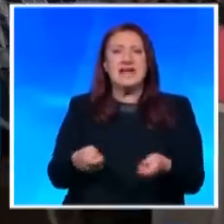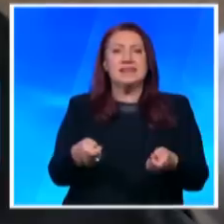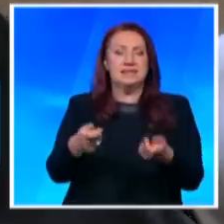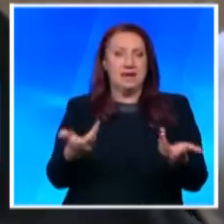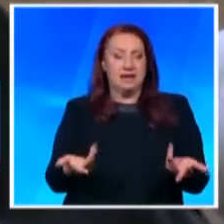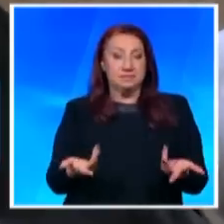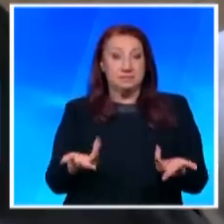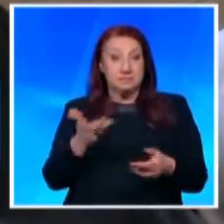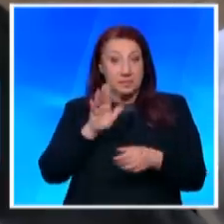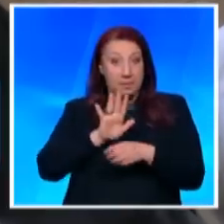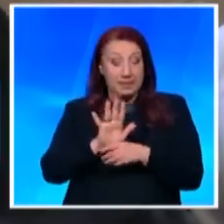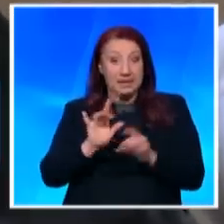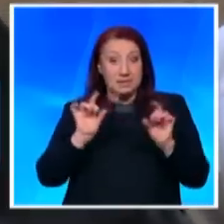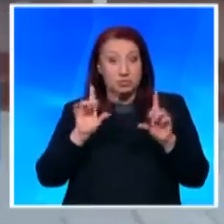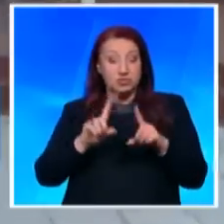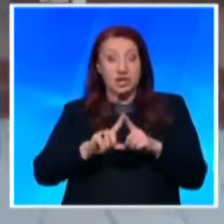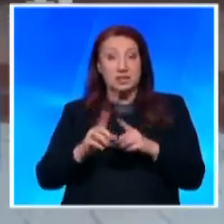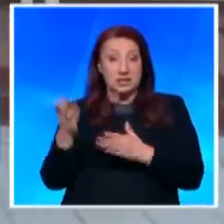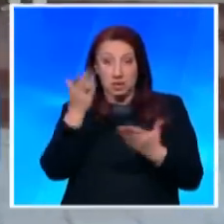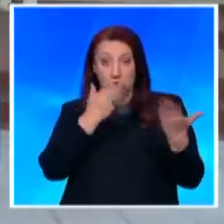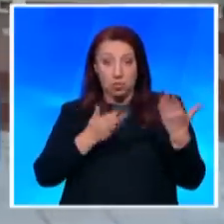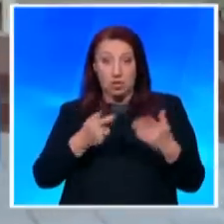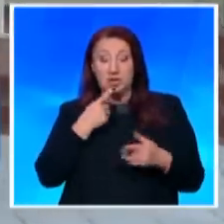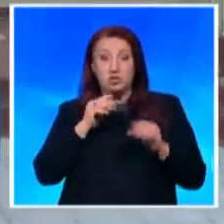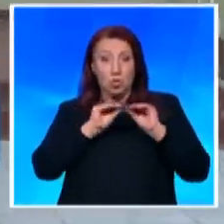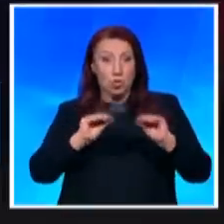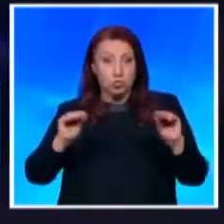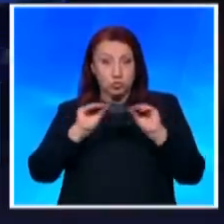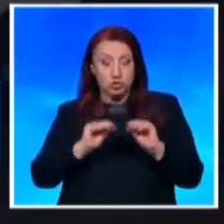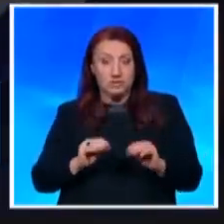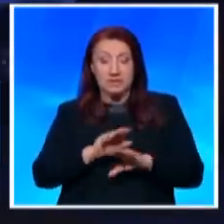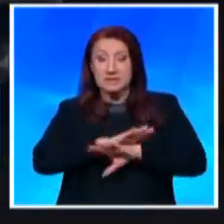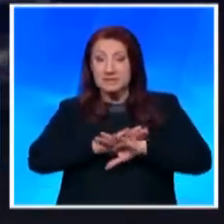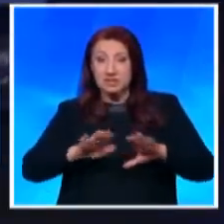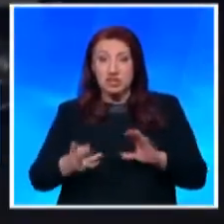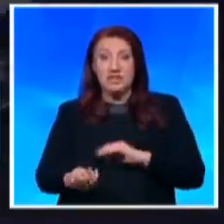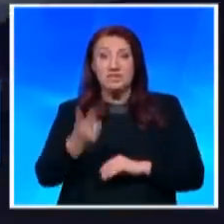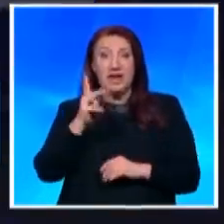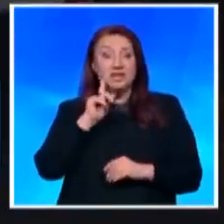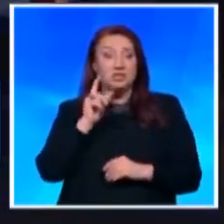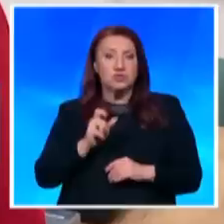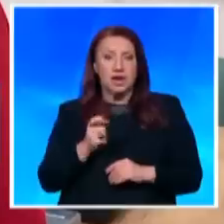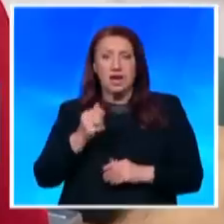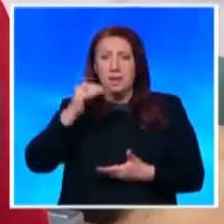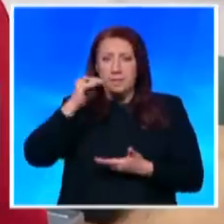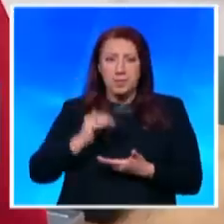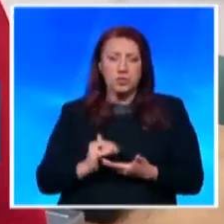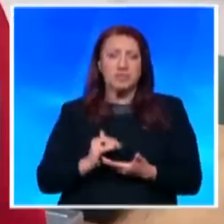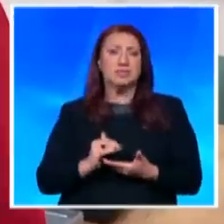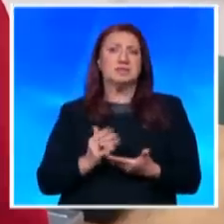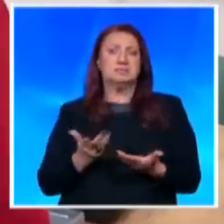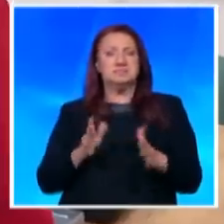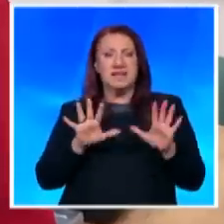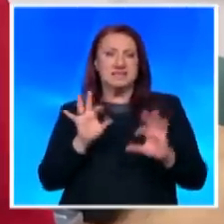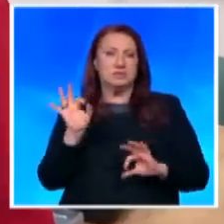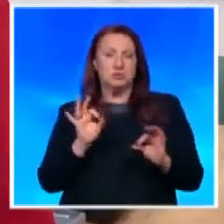нас обучават парамедици. Завършилите са над 2000. По-малко от 10% от тях обаче намират работа в спешните екипи. Специалисти,